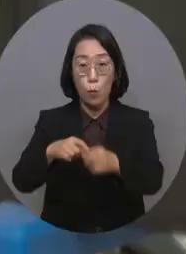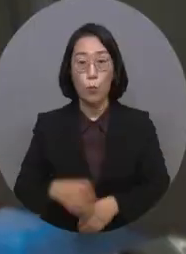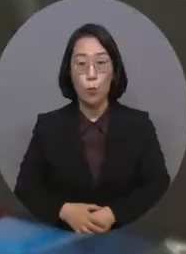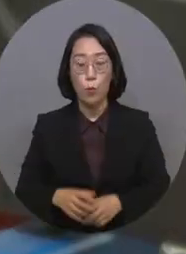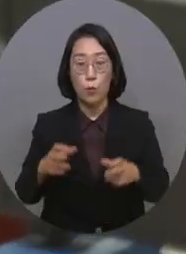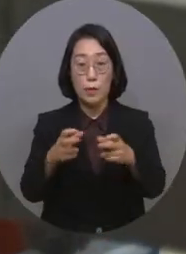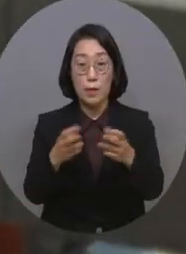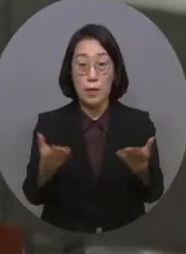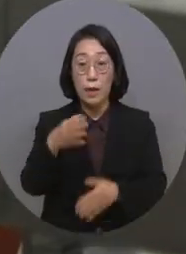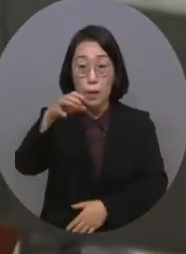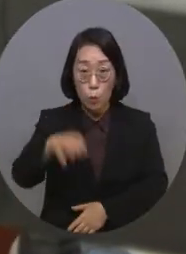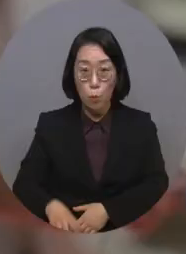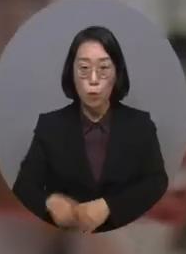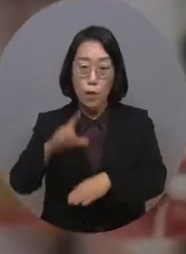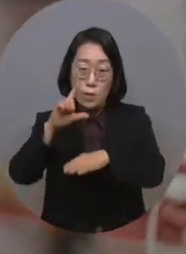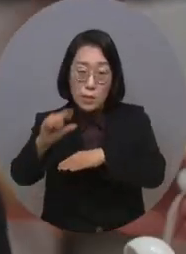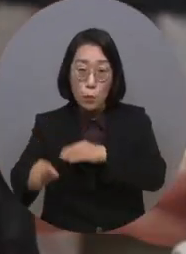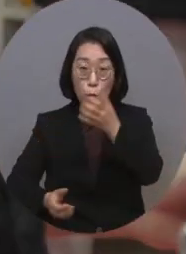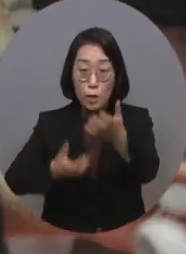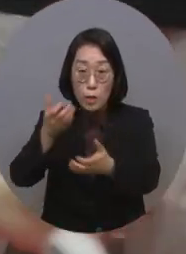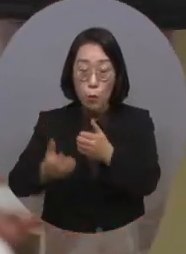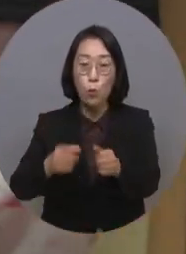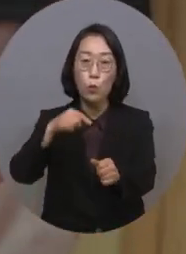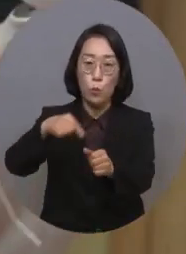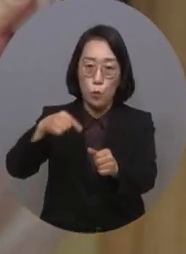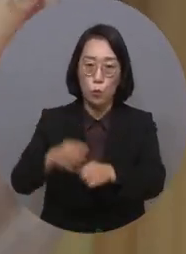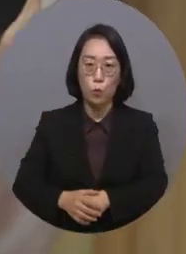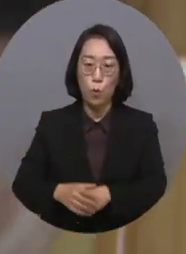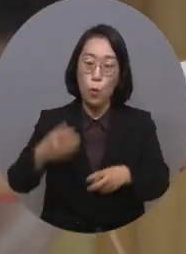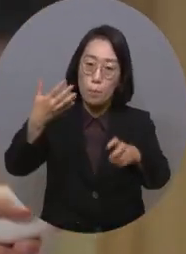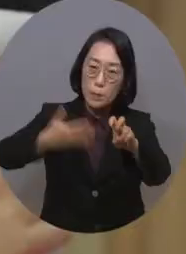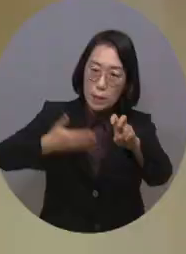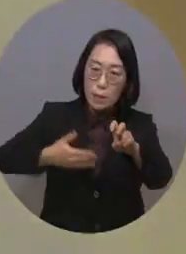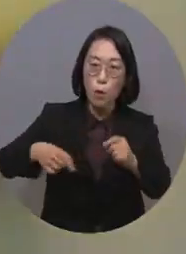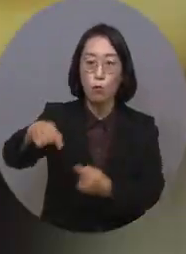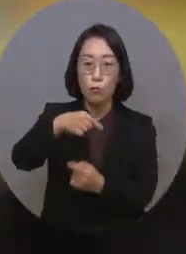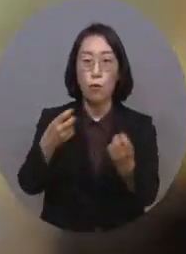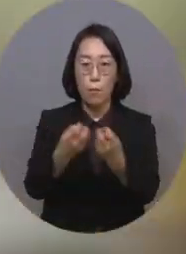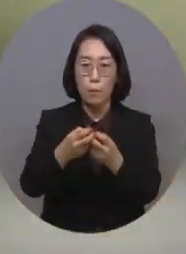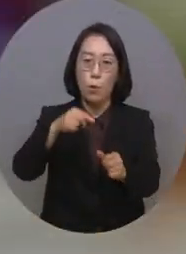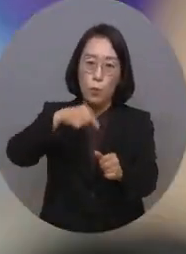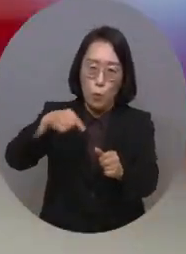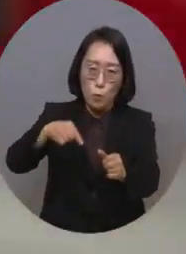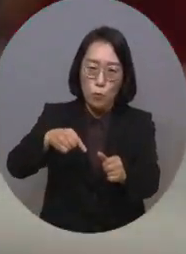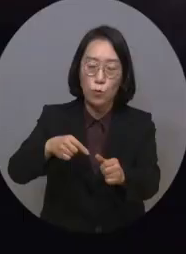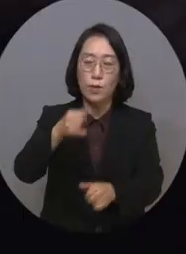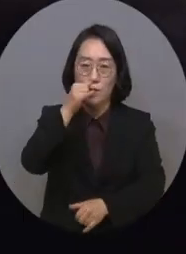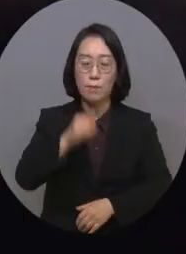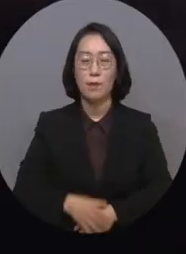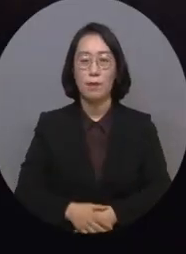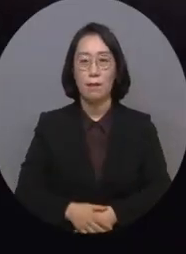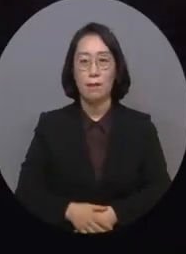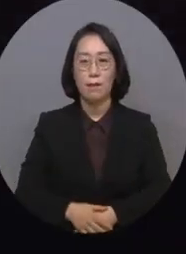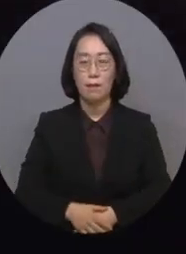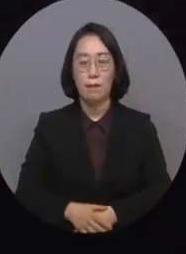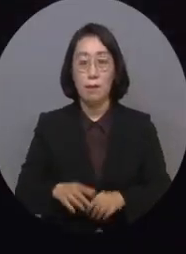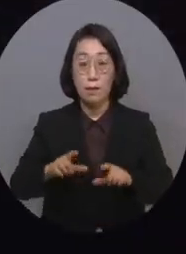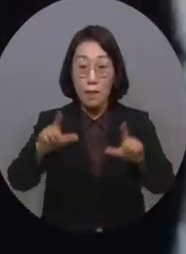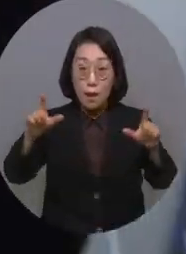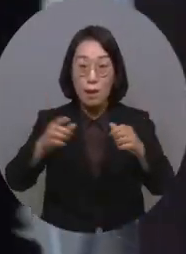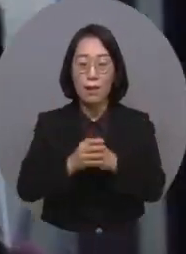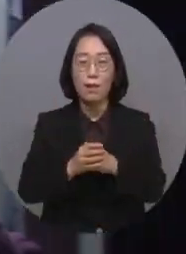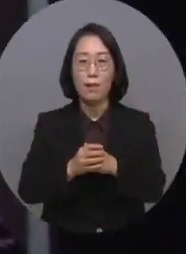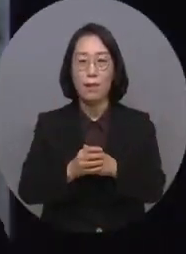표준사업장과 귀농 귀촌 교육, 미디어 운영 등 지역사회를 위한 다양한 노력을 펼치고 있습니다. 이날